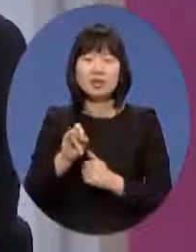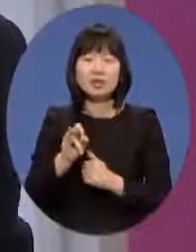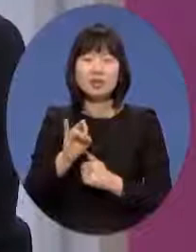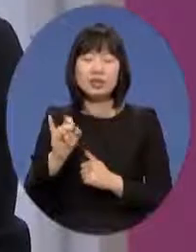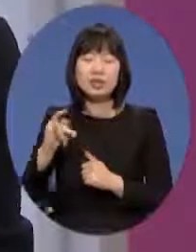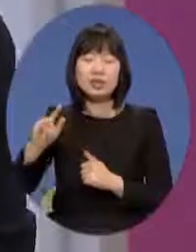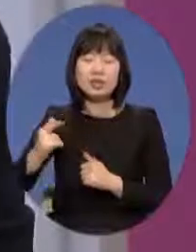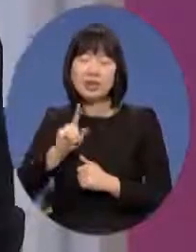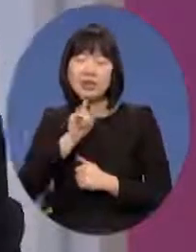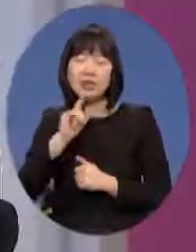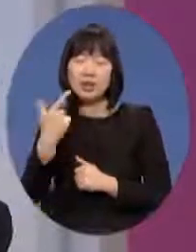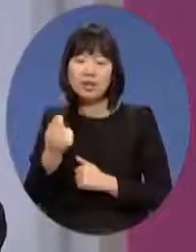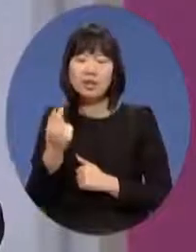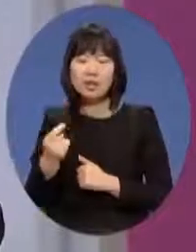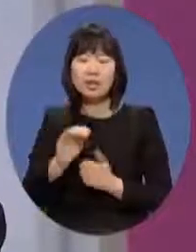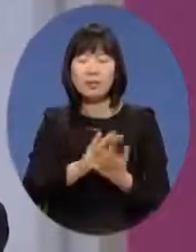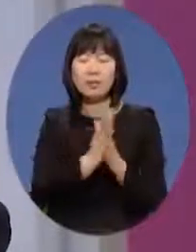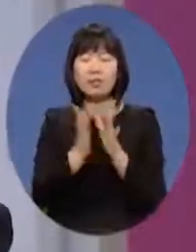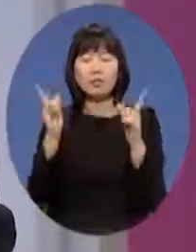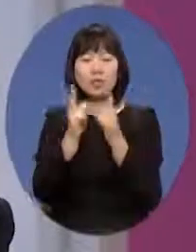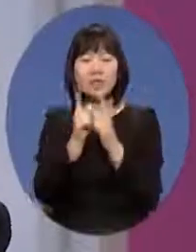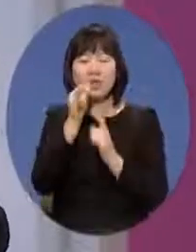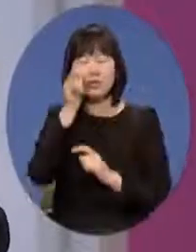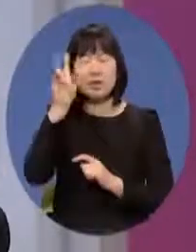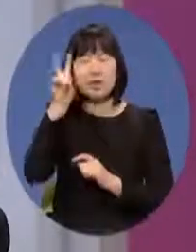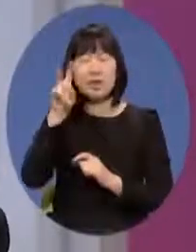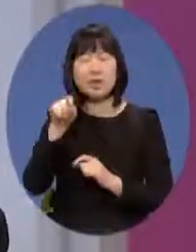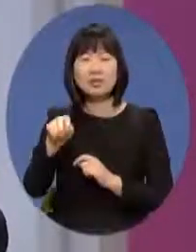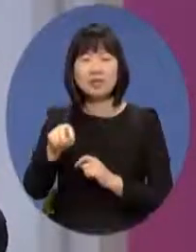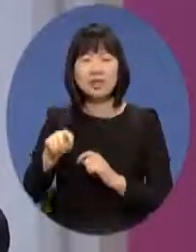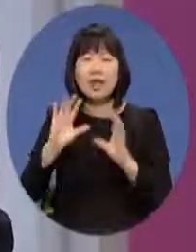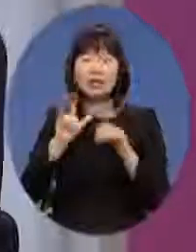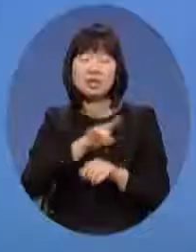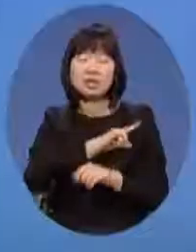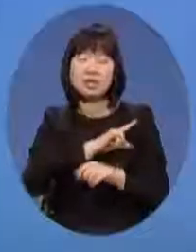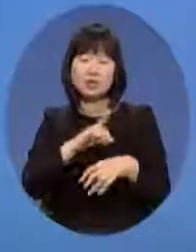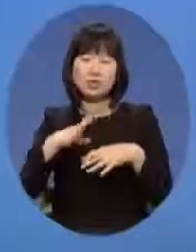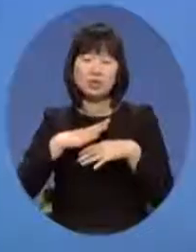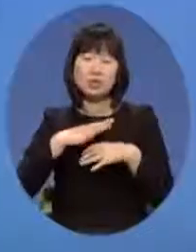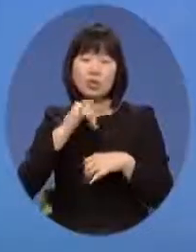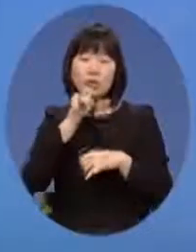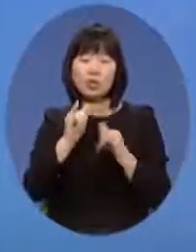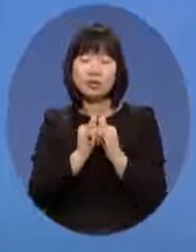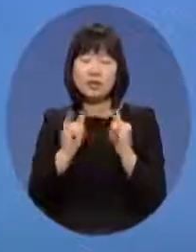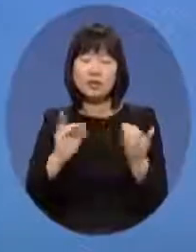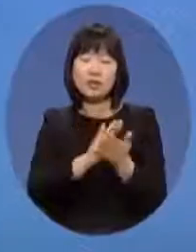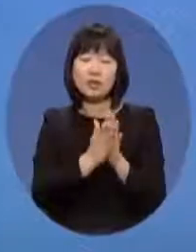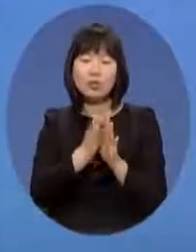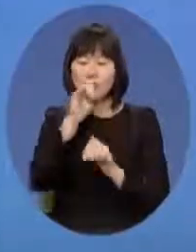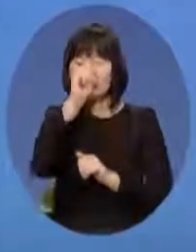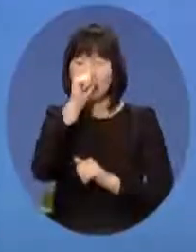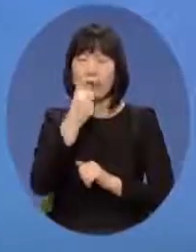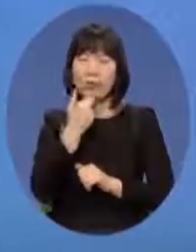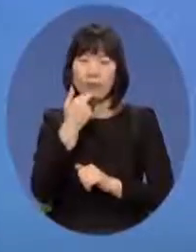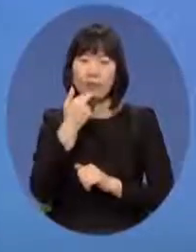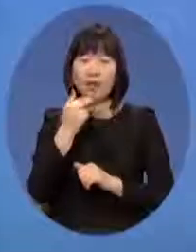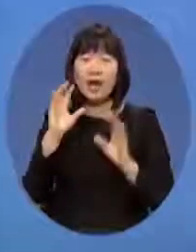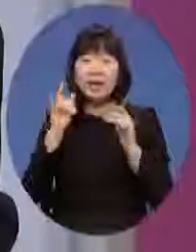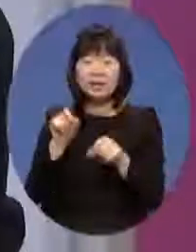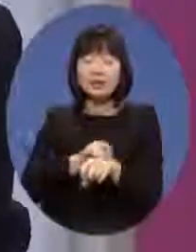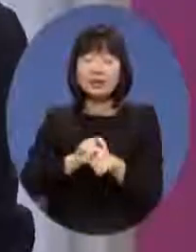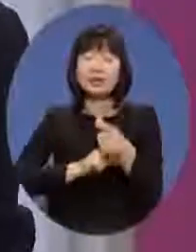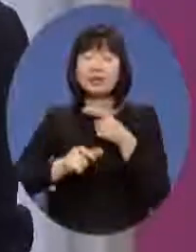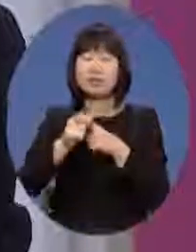얘기한 것처럼 변화가 올 텐데, 그게 사실은 아이들이 가장 두려워하는 거예요. 그렇죠. 사람들은 변화를 좋아하지 않아요. 아이들은 특히